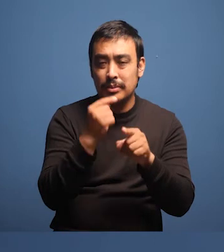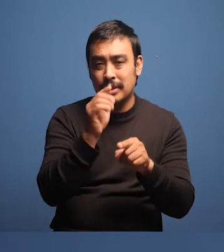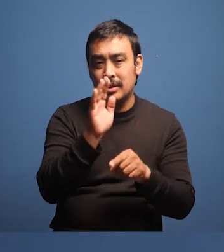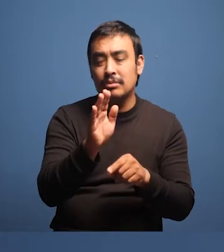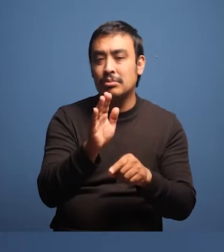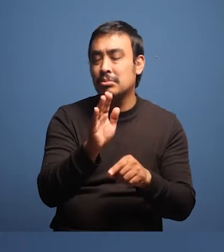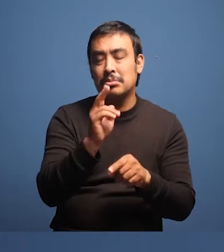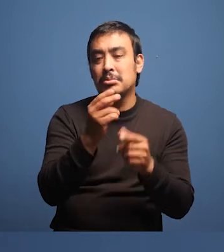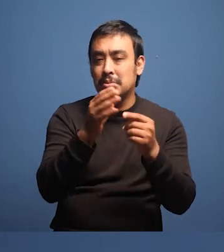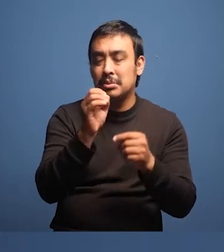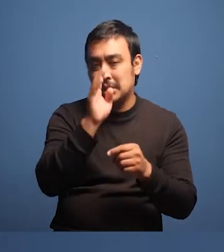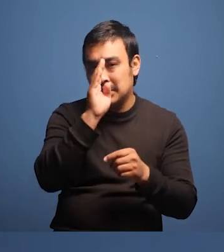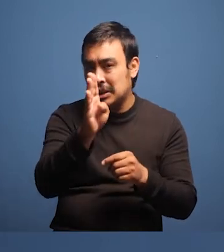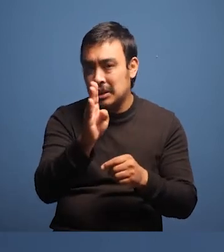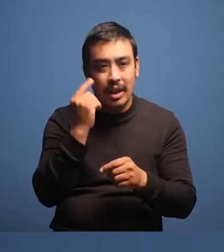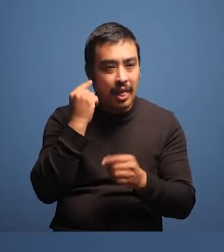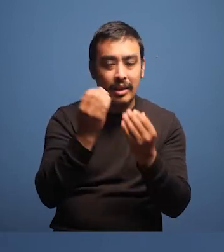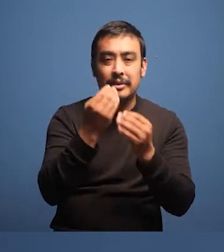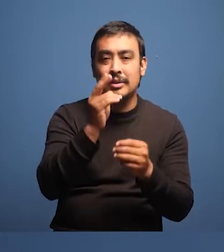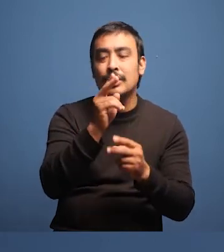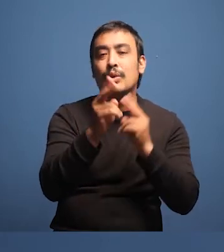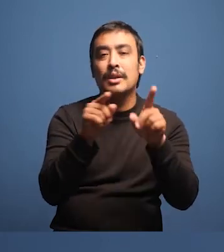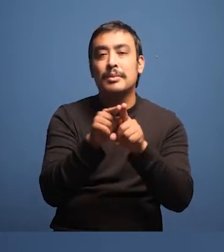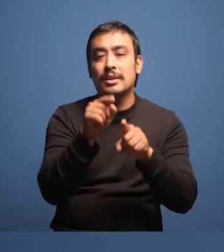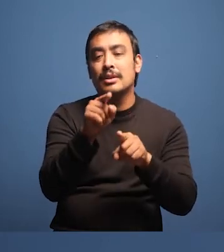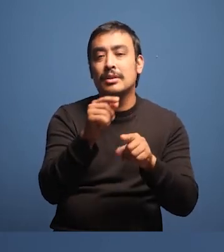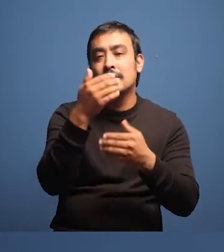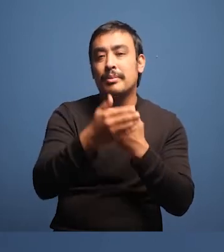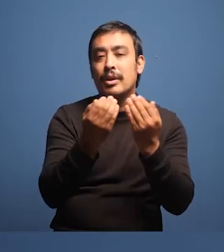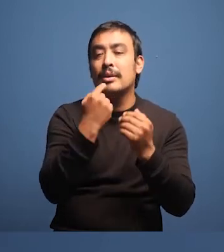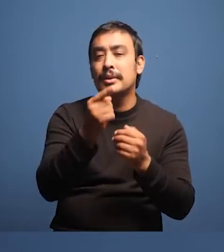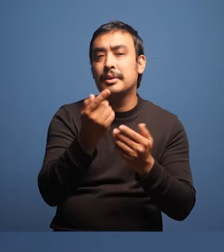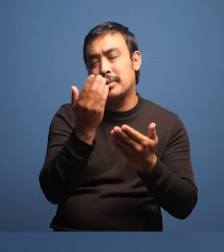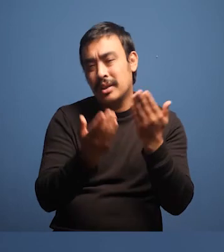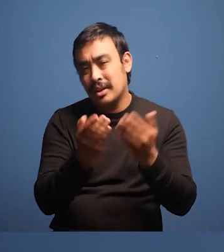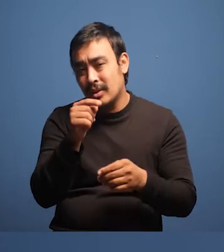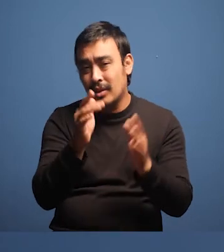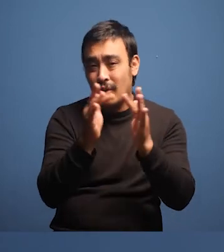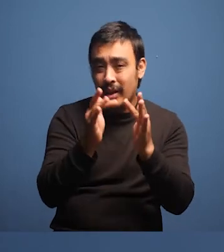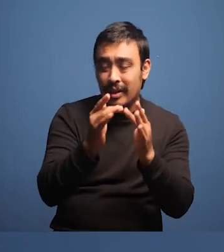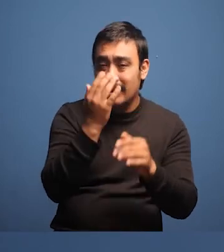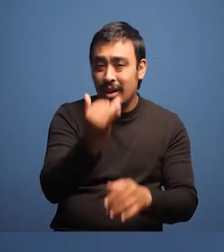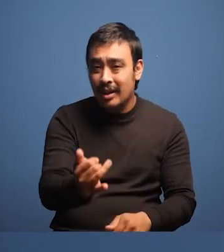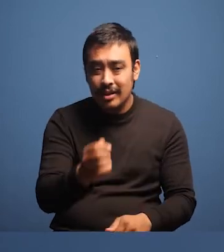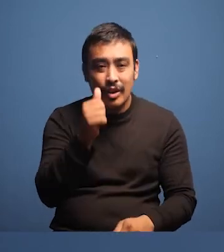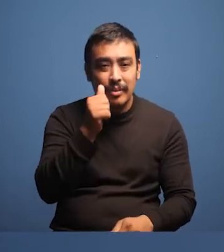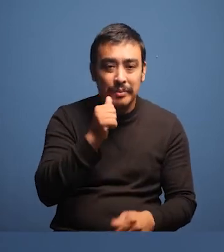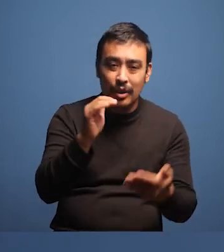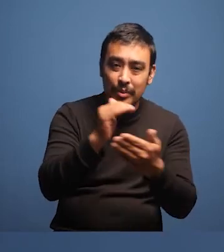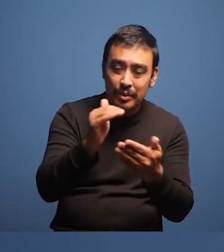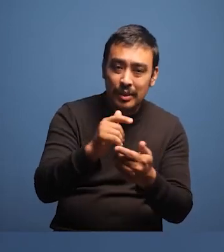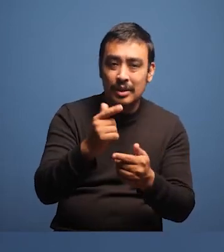परै हुन्छ होइन, डाइरेक्ट इग्नोर गरिदिनुहुन्छ कि त्यस्तो कुरालाई। सो त्यतिसम्म गर्नुभयो भने सायद अहिले जुन अनलाइनको कारणले गर्दा पेरेन्ट्स र चिल्ड्रेन बिचमा जुन